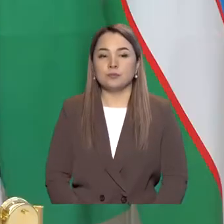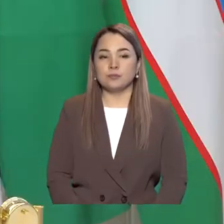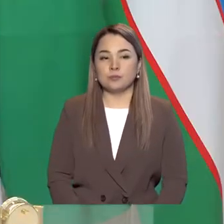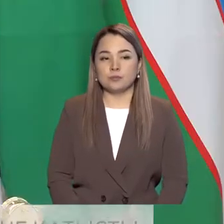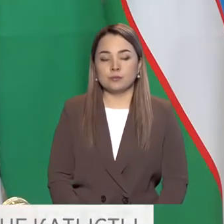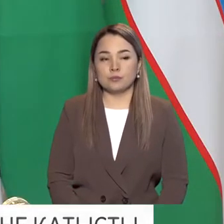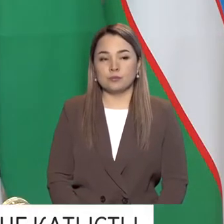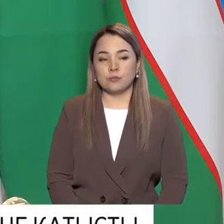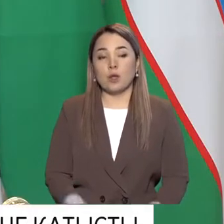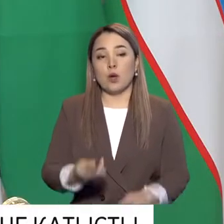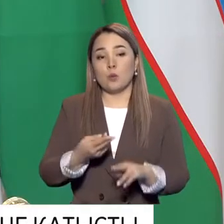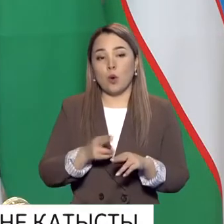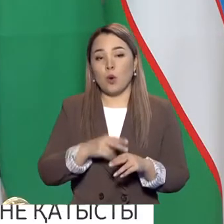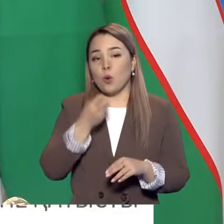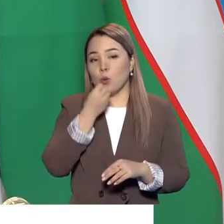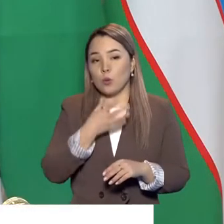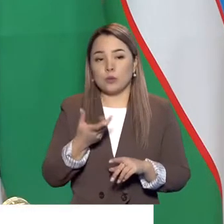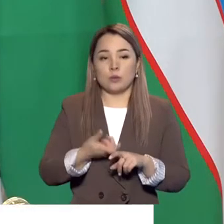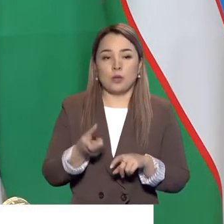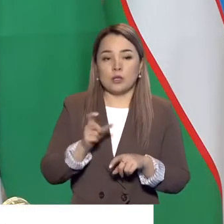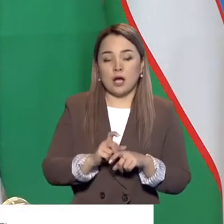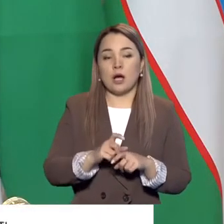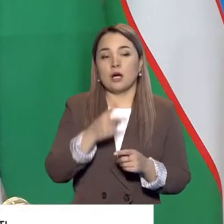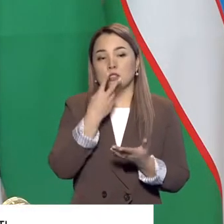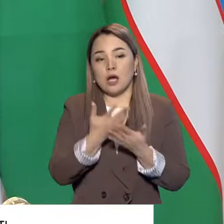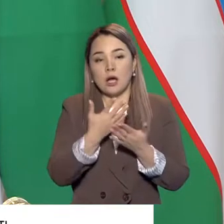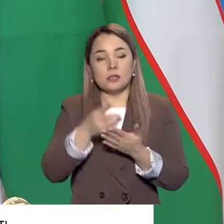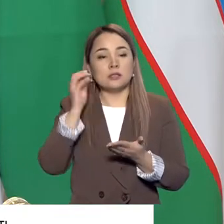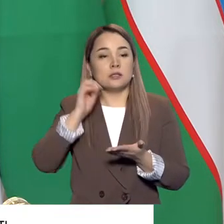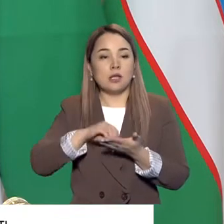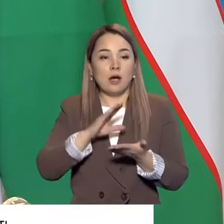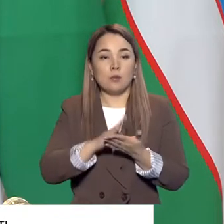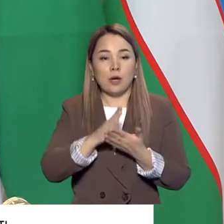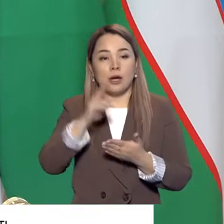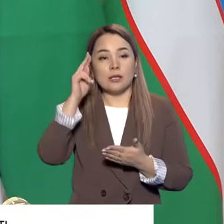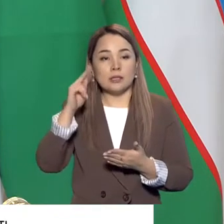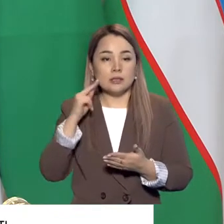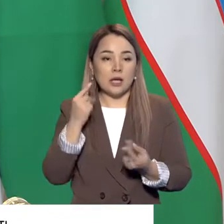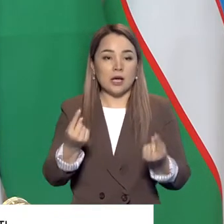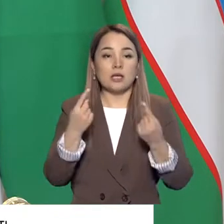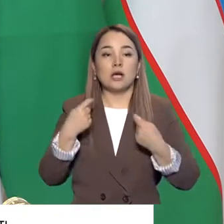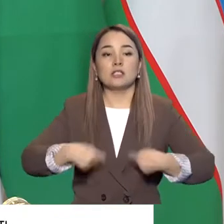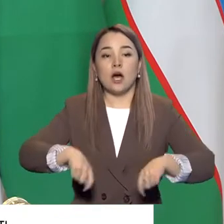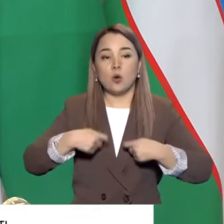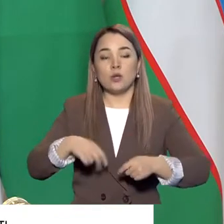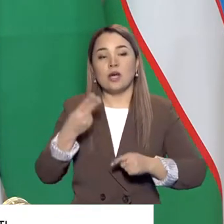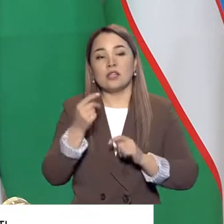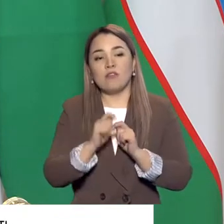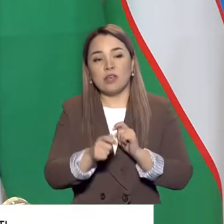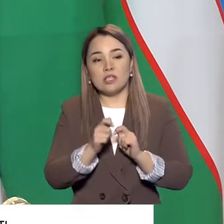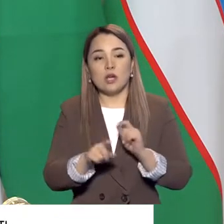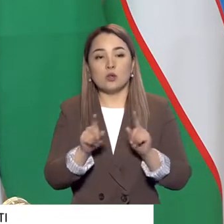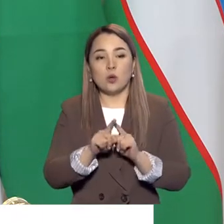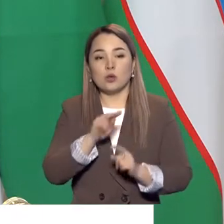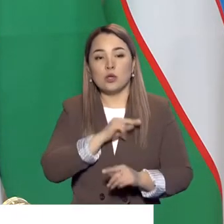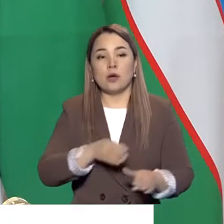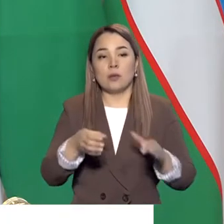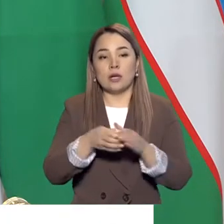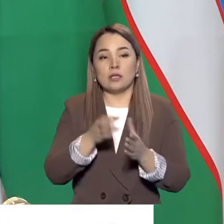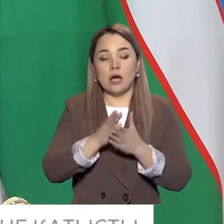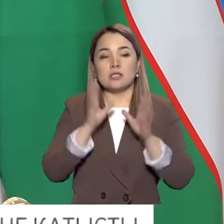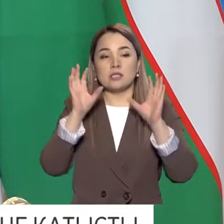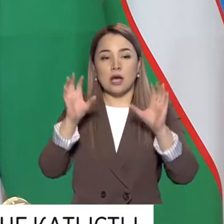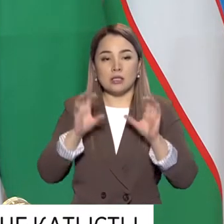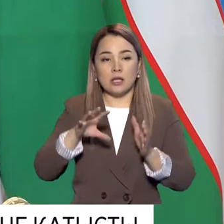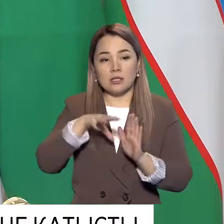показательная цифра. Бұл өте жақсы көрсеткіш. Сондықтан еліміз аймақтағы Қытайдың ірі сауда және инвестициялық серіктесіне айналуы